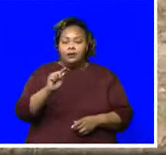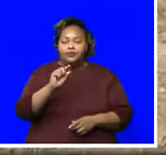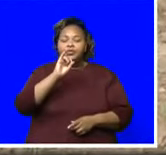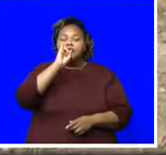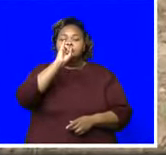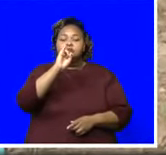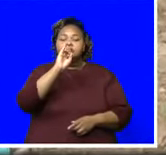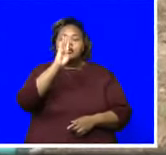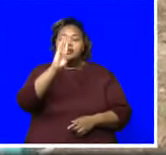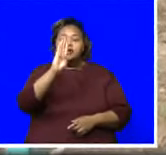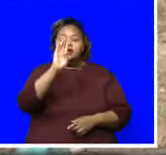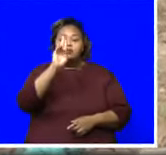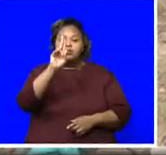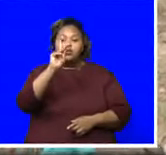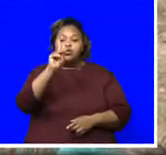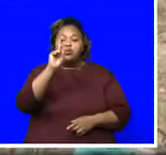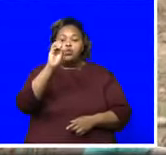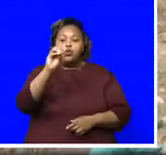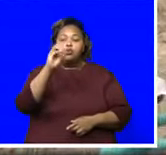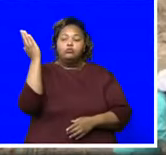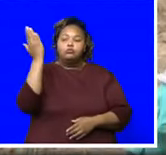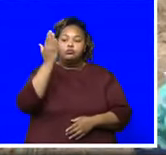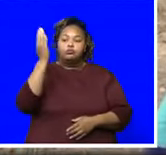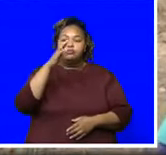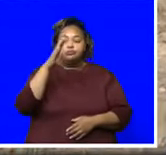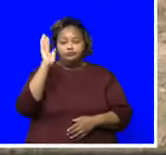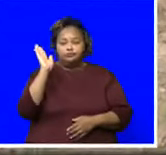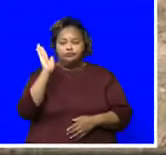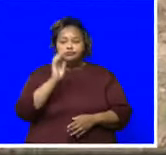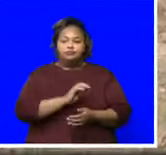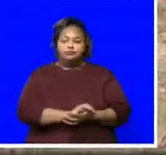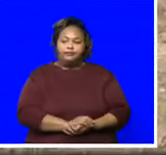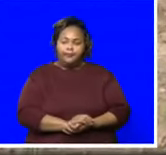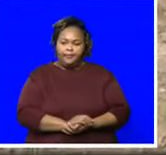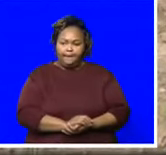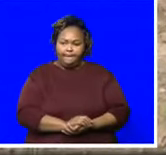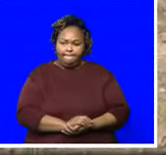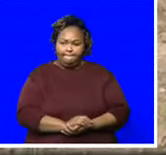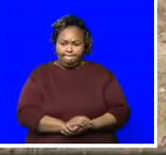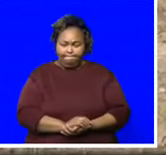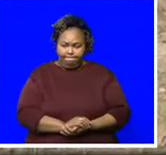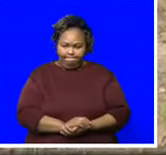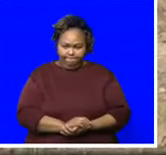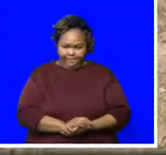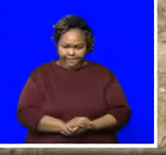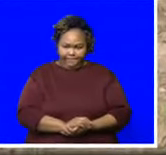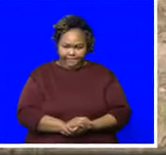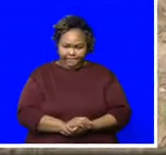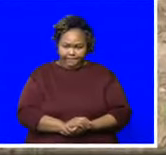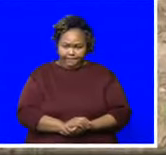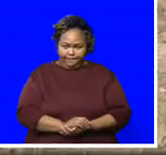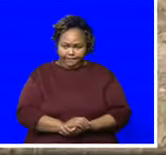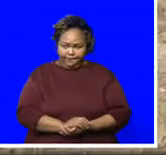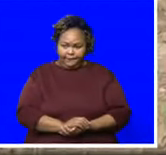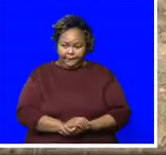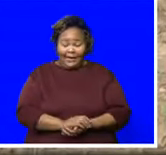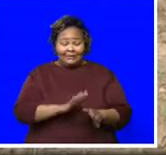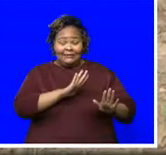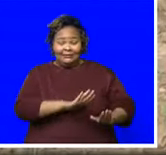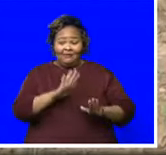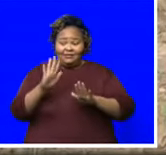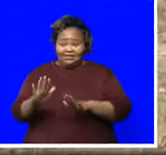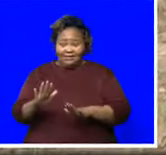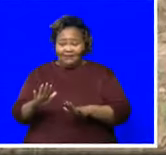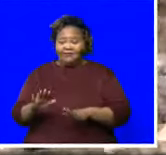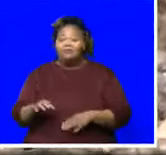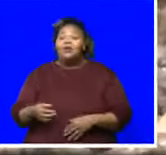sasatibonela ukuthi siphuma kuphi siphuma sibhekaphi kwaba lusizi imoto tabhatshwa emabhansi abhatshwa bantu abesikole abangasakhona